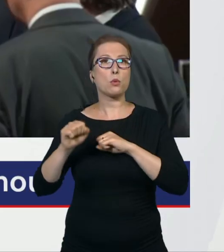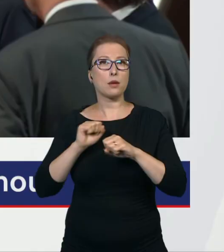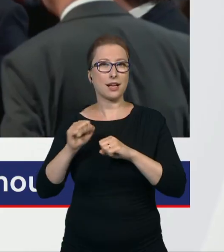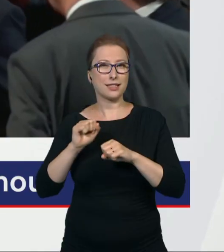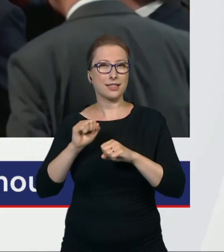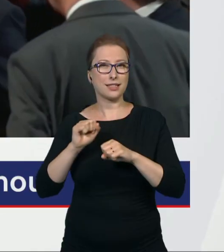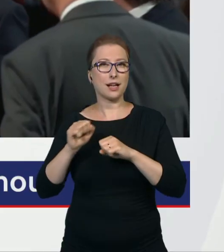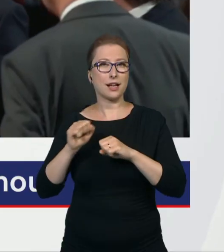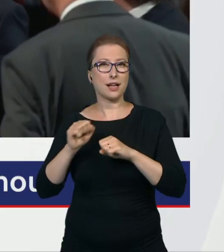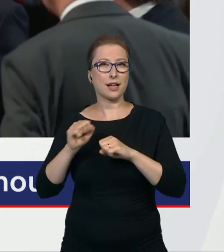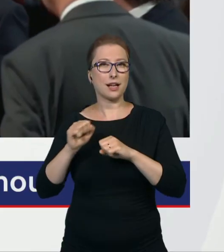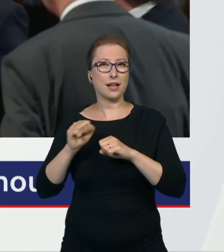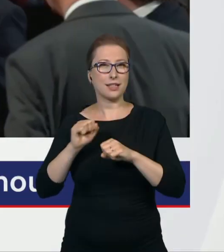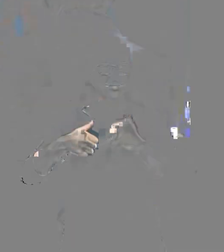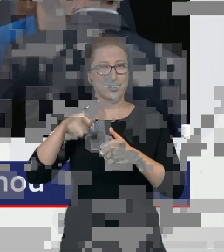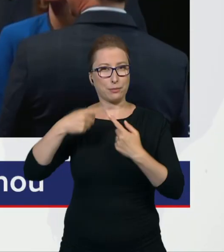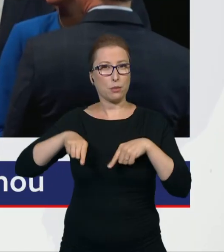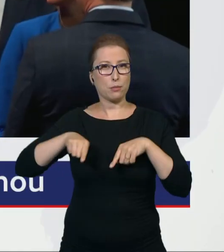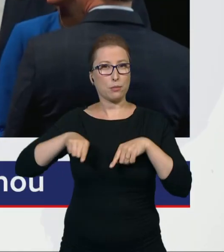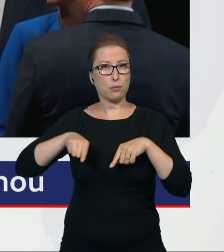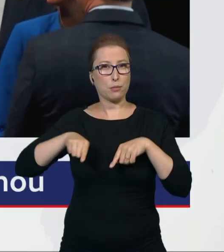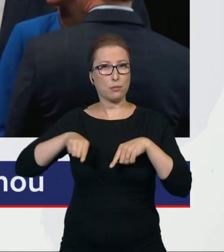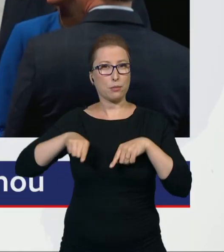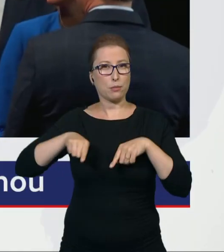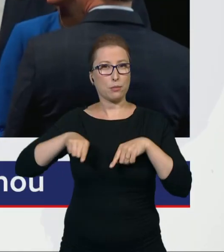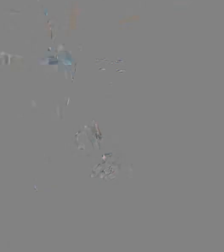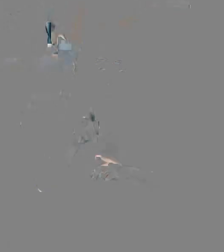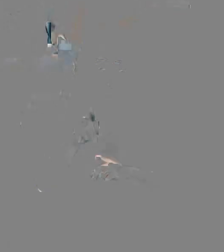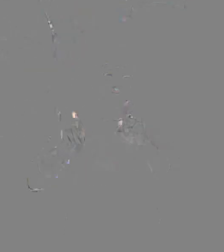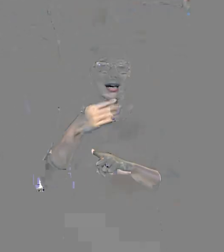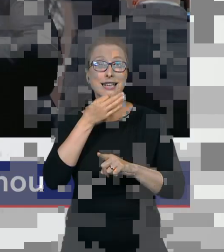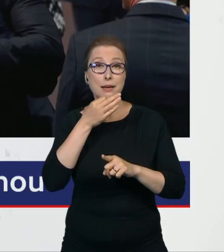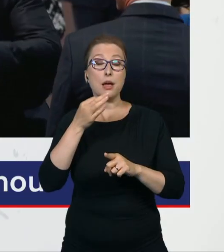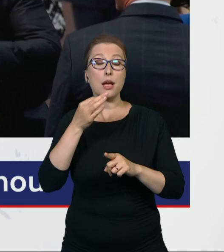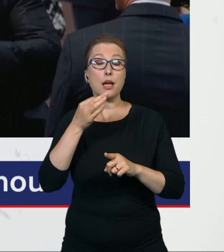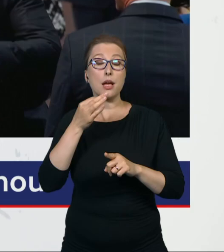nově podle se že pokud by